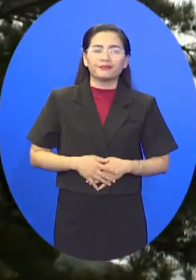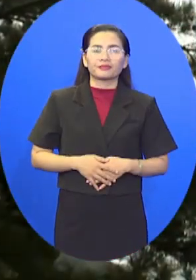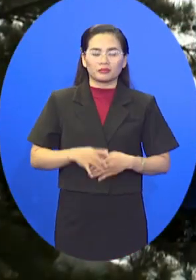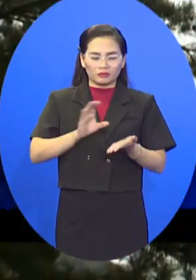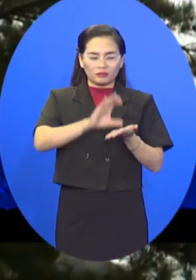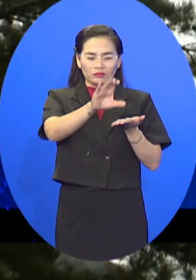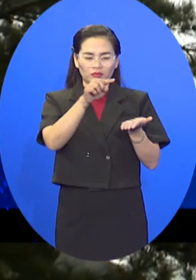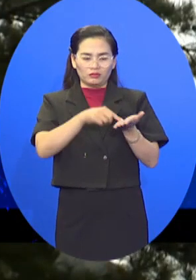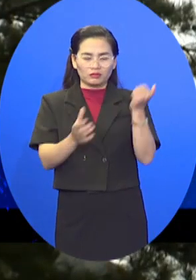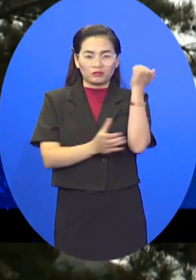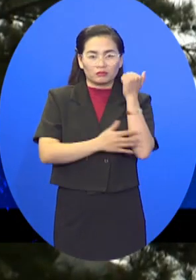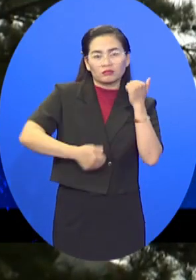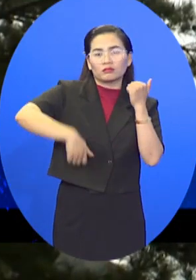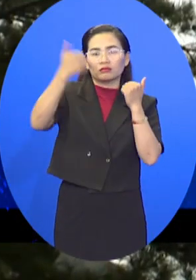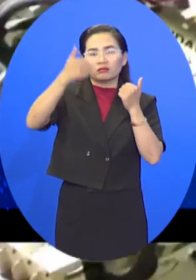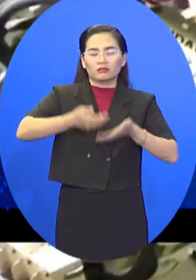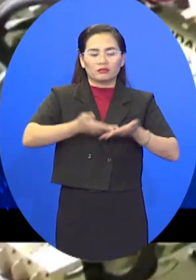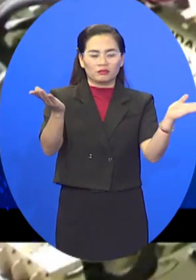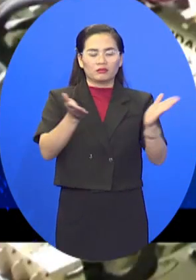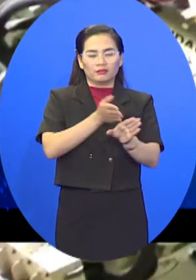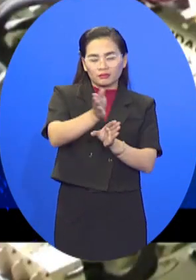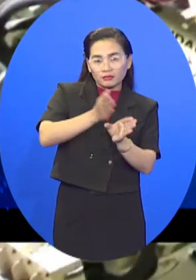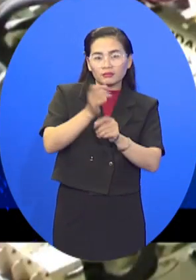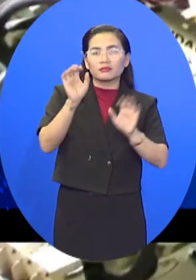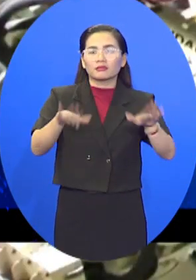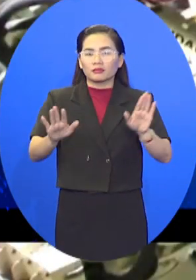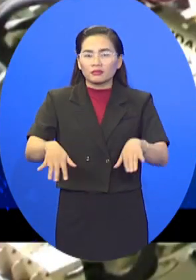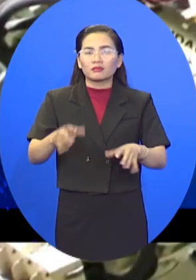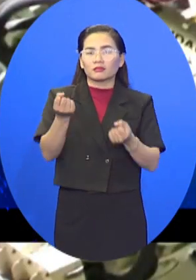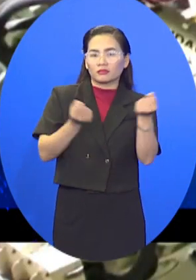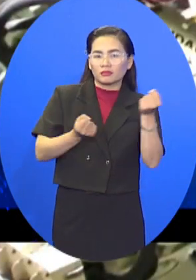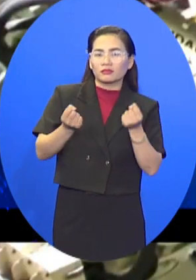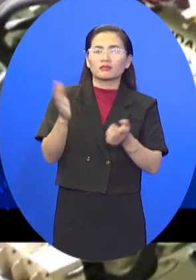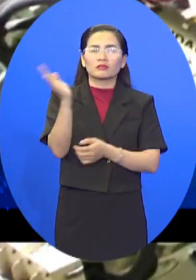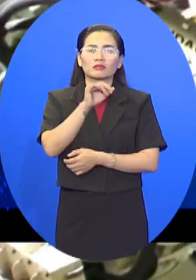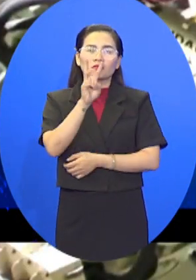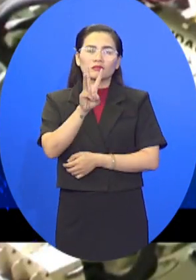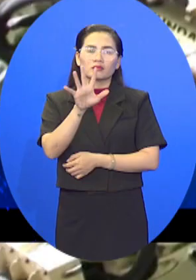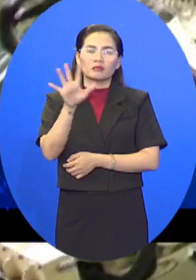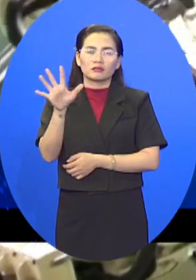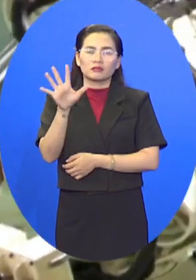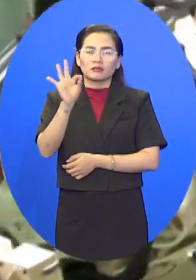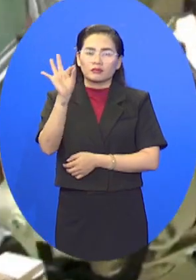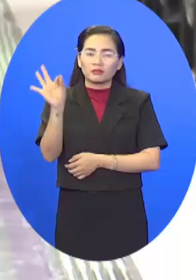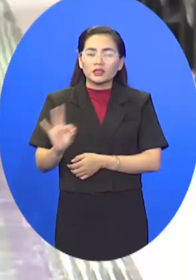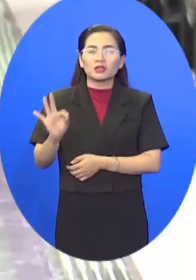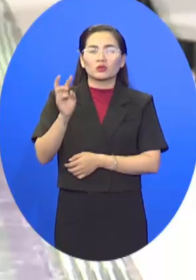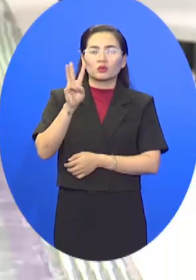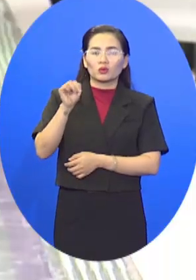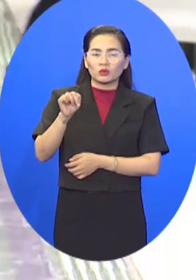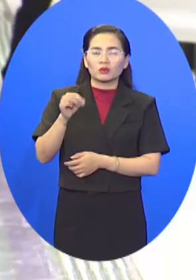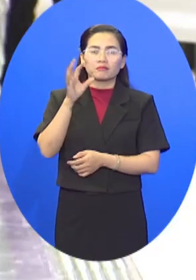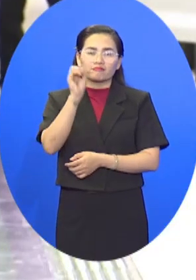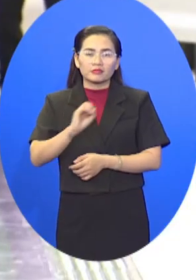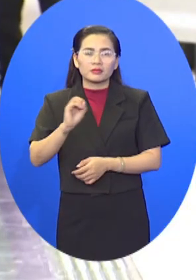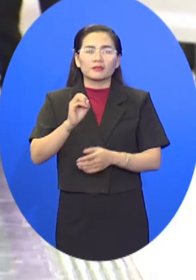khoảng ngân sách lớn nhất dành cho ngành sản xuất ô tô tương lai với 355 tỷ World tăng 10 ngân sách sẽ được sử dụng để hỗ trợ